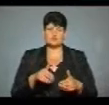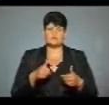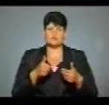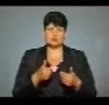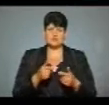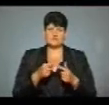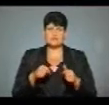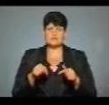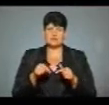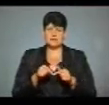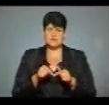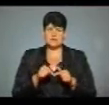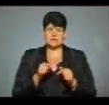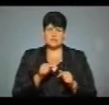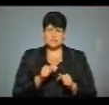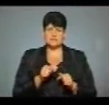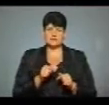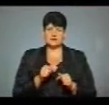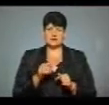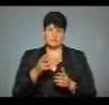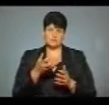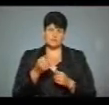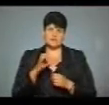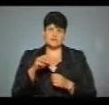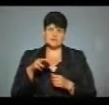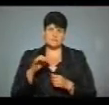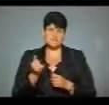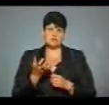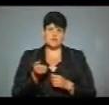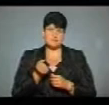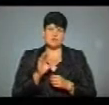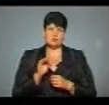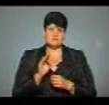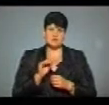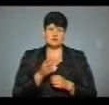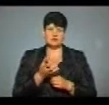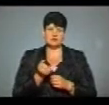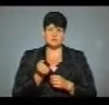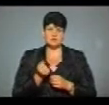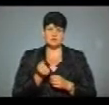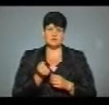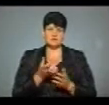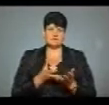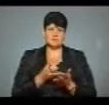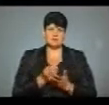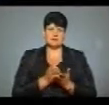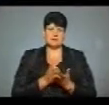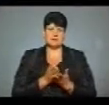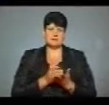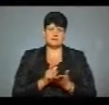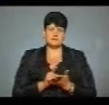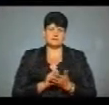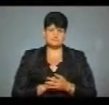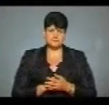в відділення, коли прийде їй відповідне смс, отримати посвідчення і отримати просто виплату пенсійного забезпечення.